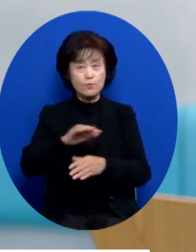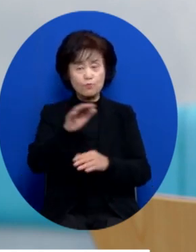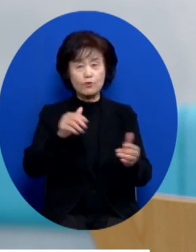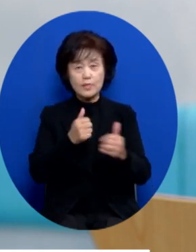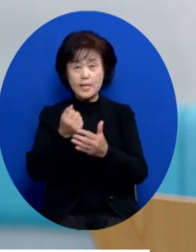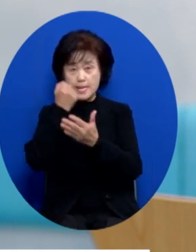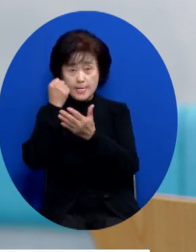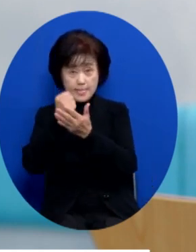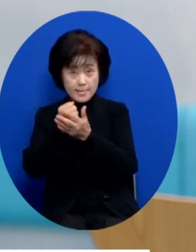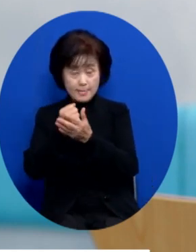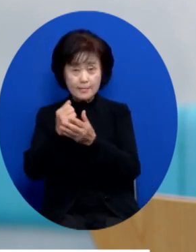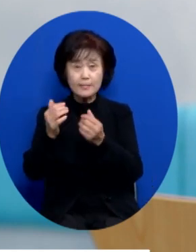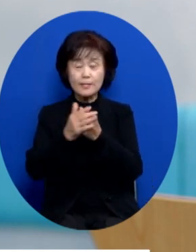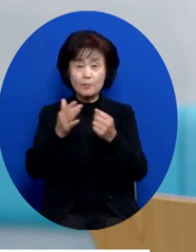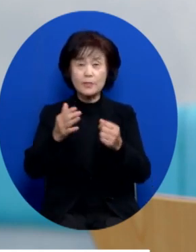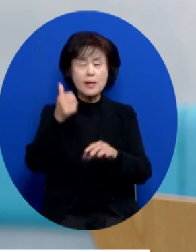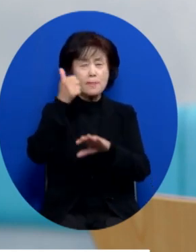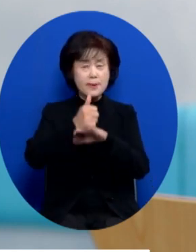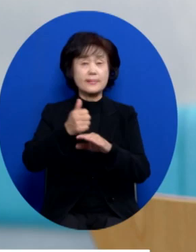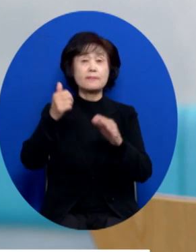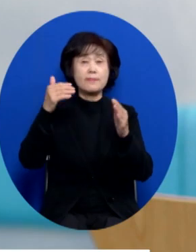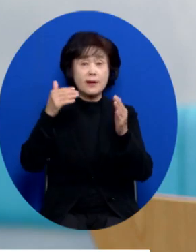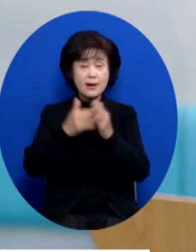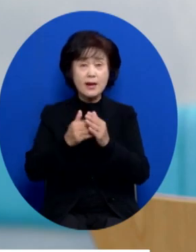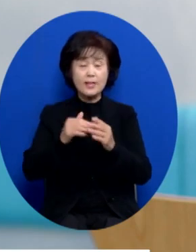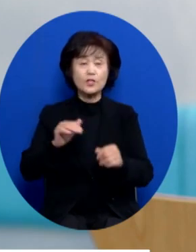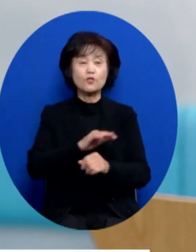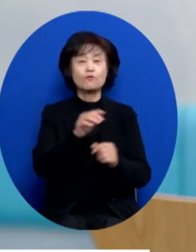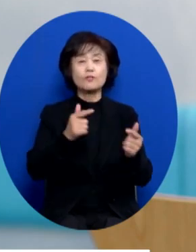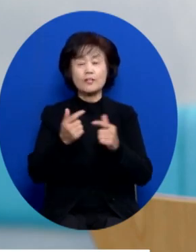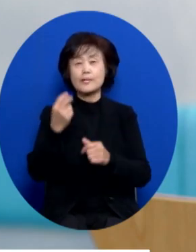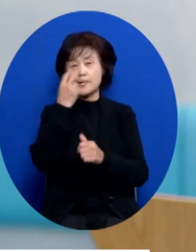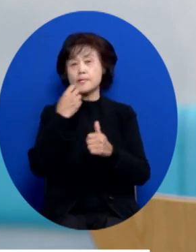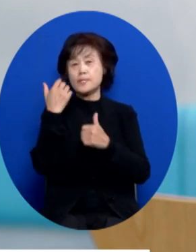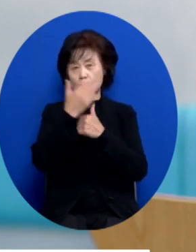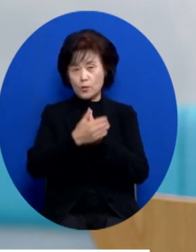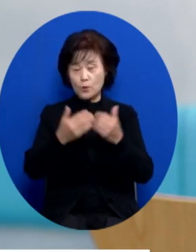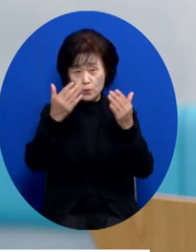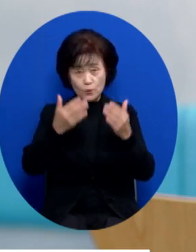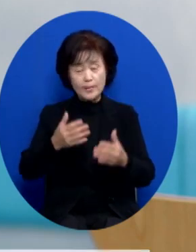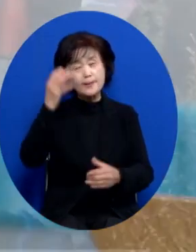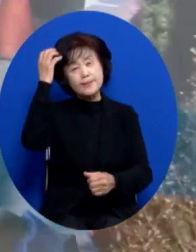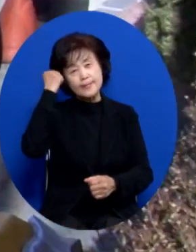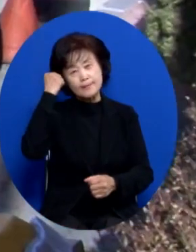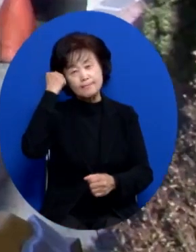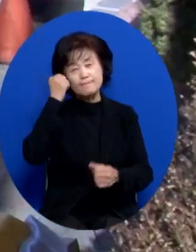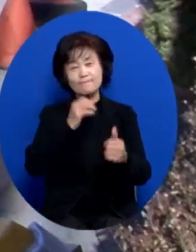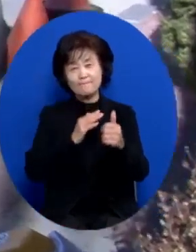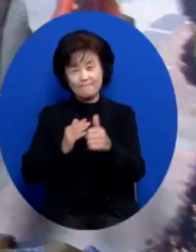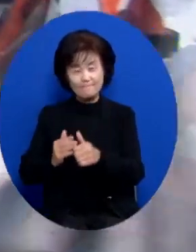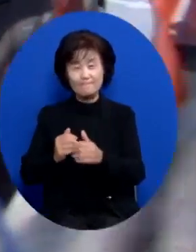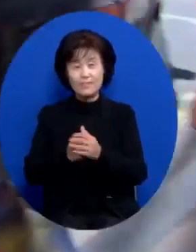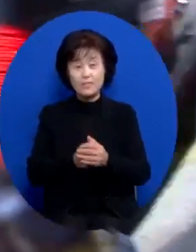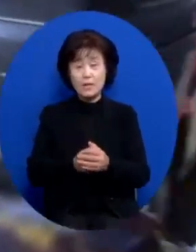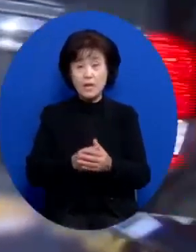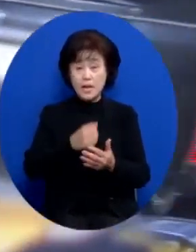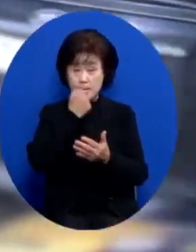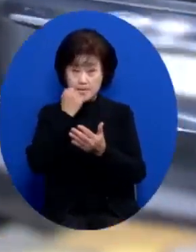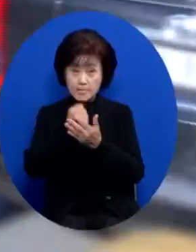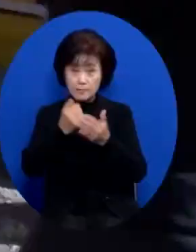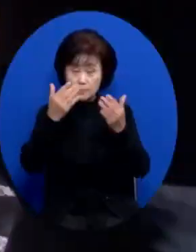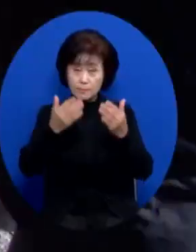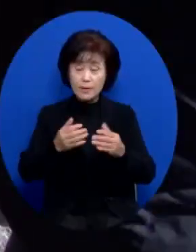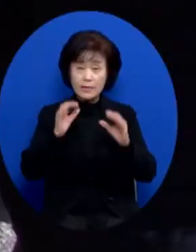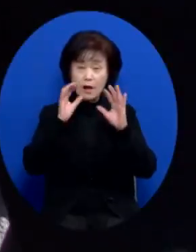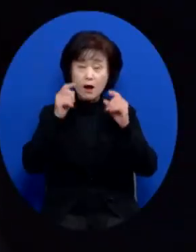책임져 주시고 끝까지 지켜주신다는 사실을 우리는 기억해야 합니다. 이러한 인치심을 받아